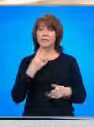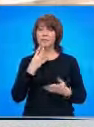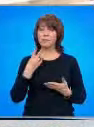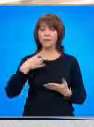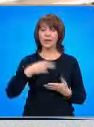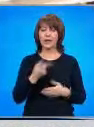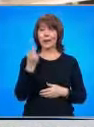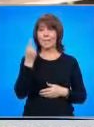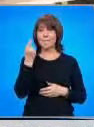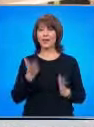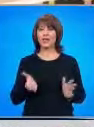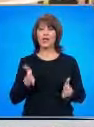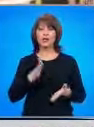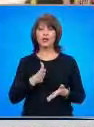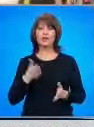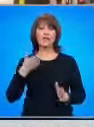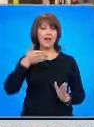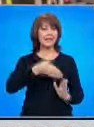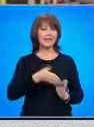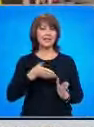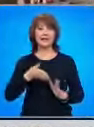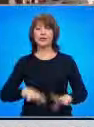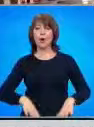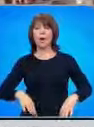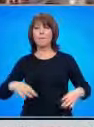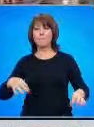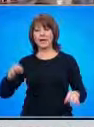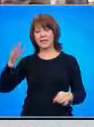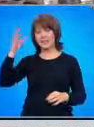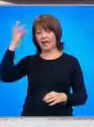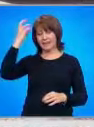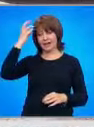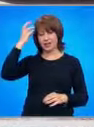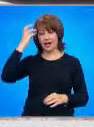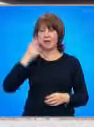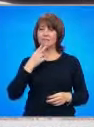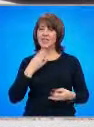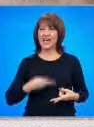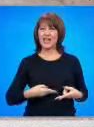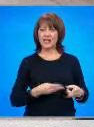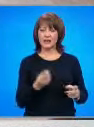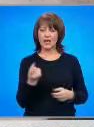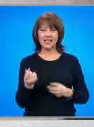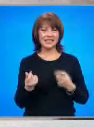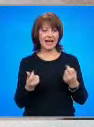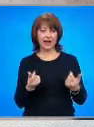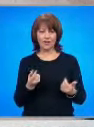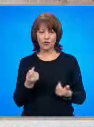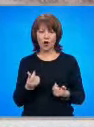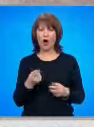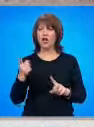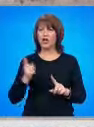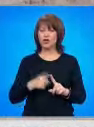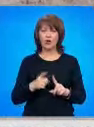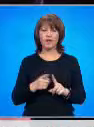малки количества достигат до най-бедните страни. Същевременно той посочи, че руският износ на зърно и торове, макар и извън западните санкции, среща проблеми